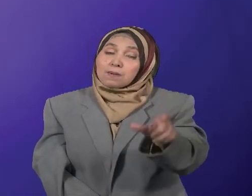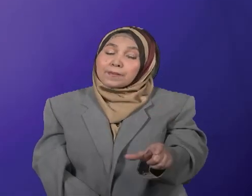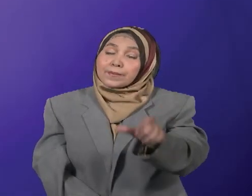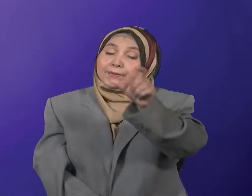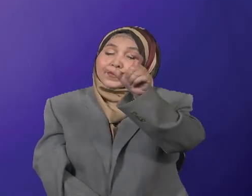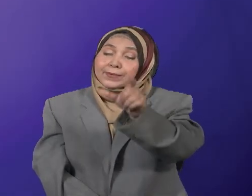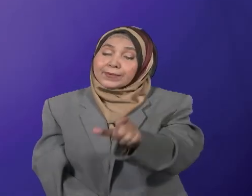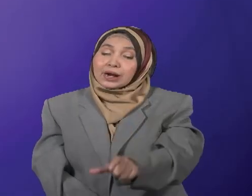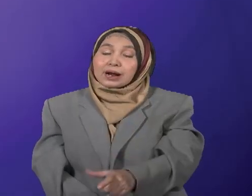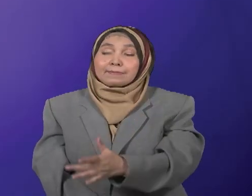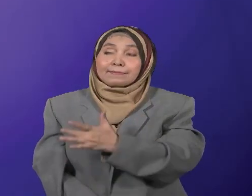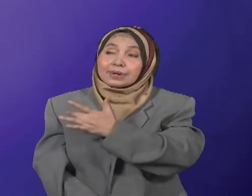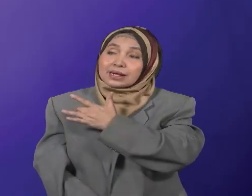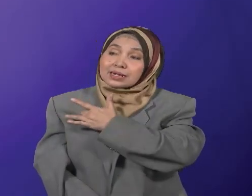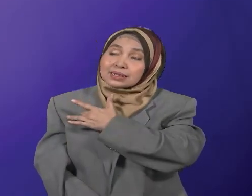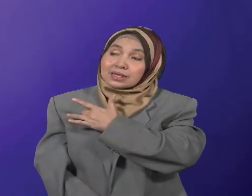Innalladzina